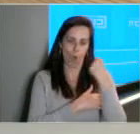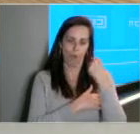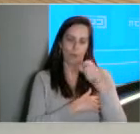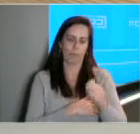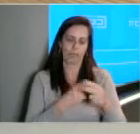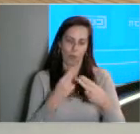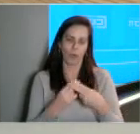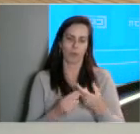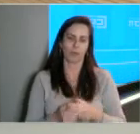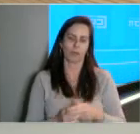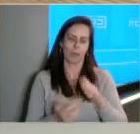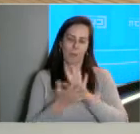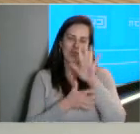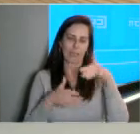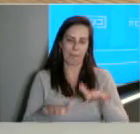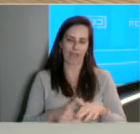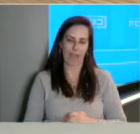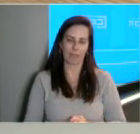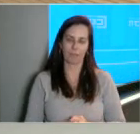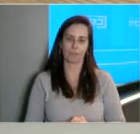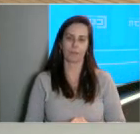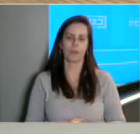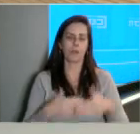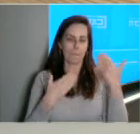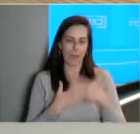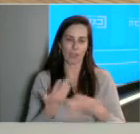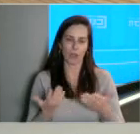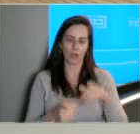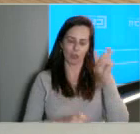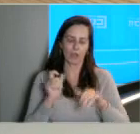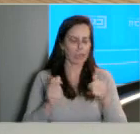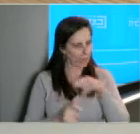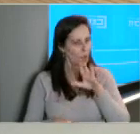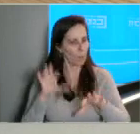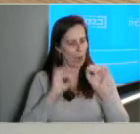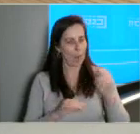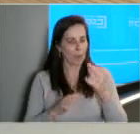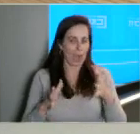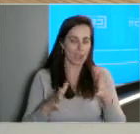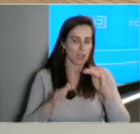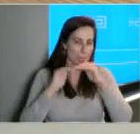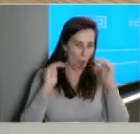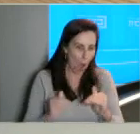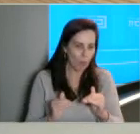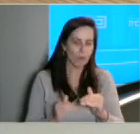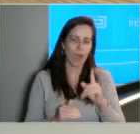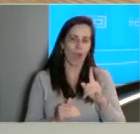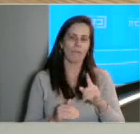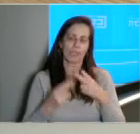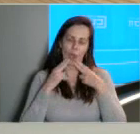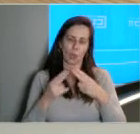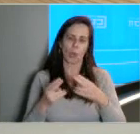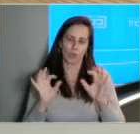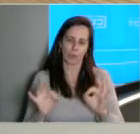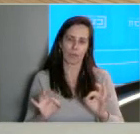בכנסת הקרובה, תוצאת ה-C של 15 מנדטים. בסופו של דבר, הציבור כן יצא להצביע למרות החשש שיהיה ירידה, וזה התוצאות